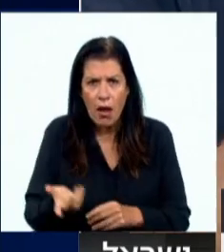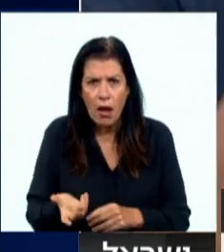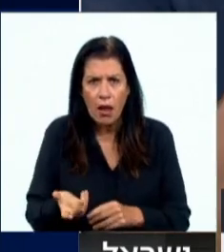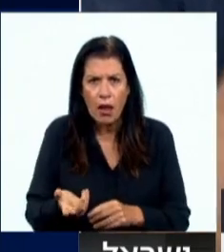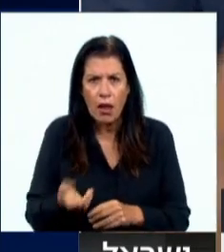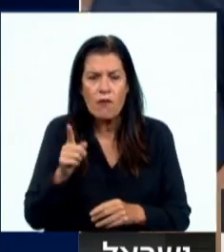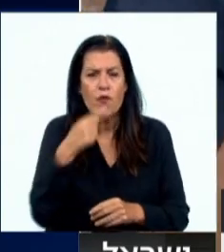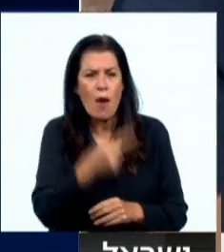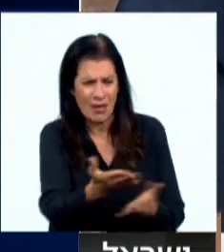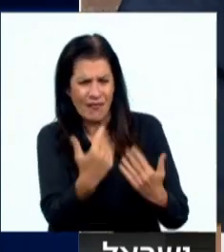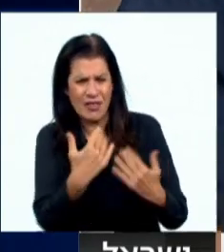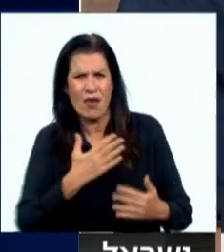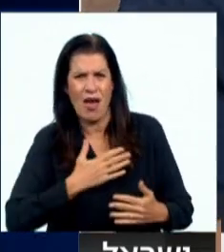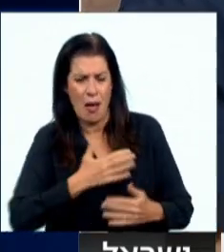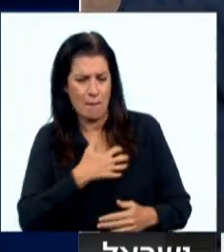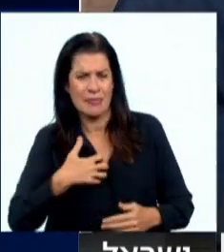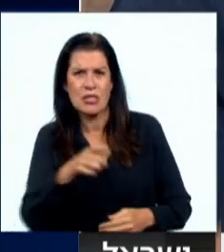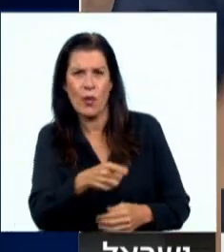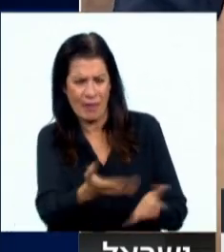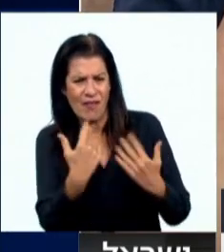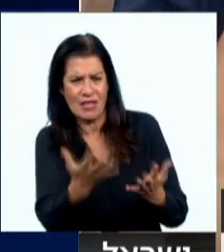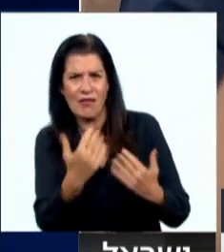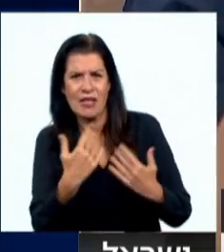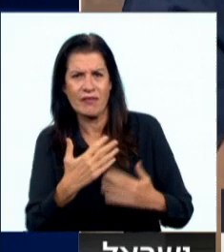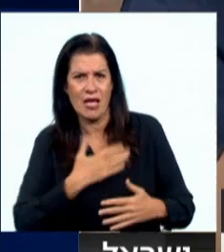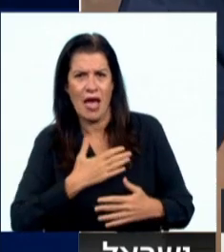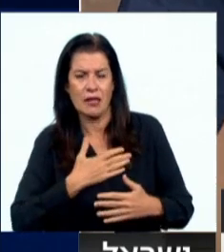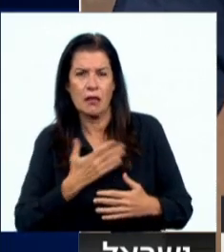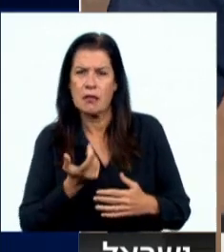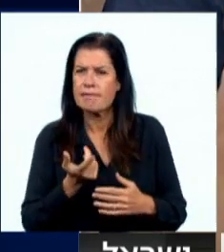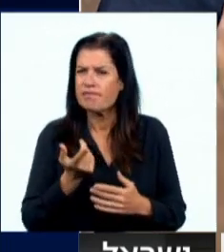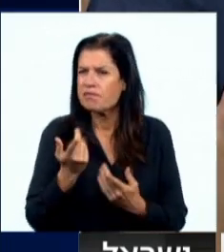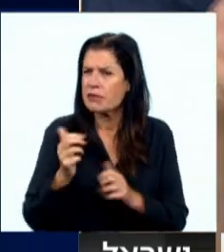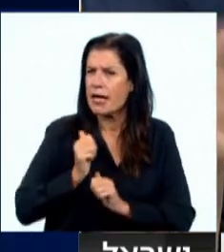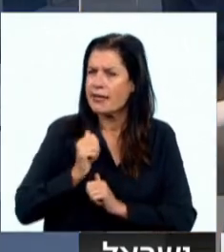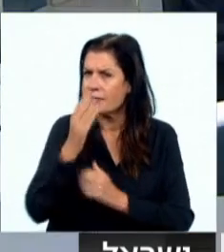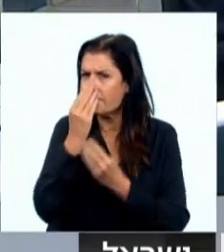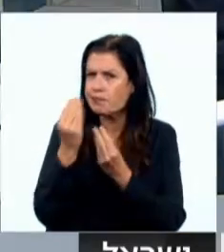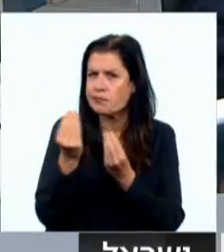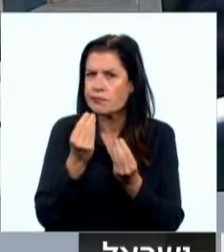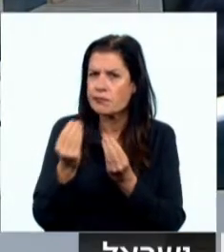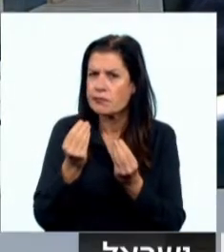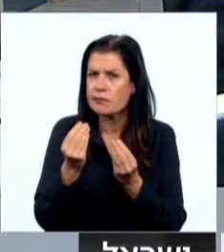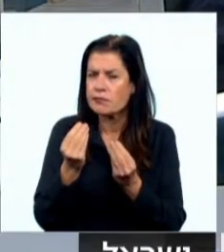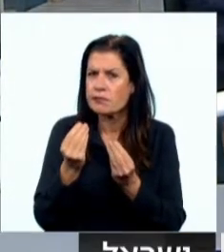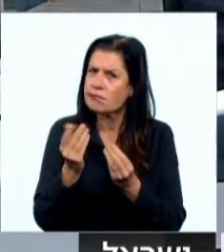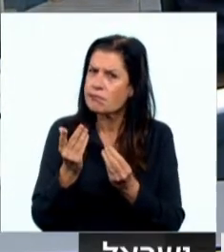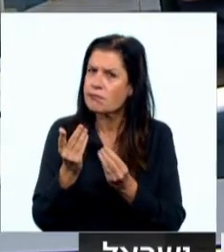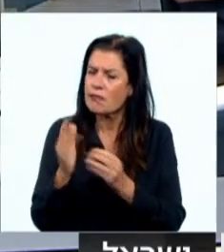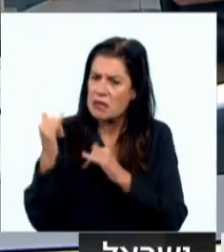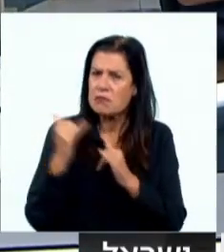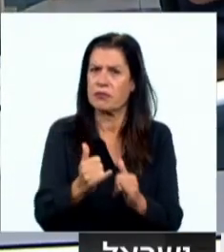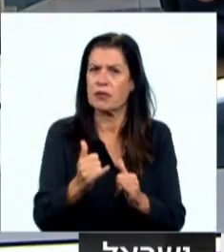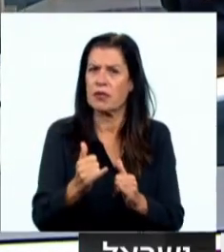בעצם לא ברור להם, חושדים ומכניסים שלושה פצועים איתו לרכב עם החובש. וואו. אנחנו תיעדנו פה גם את המפקד וגם